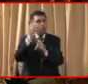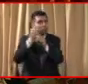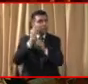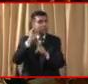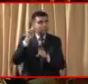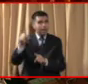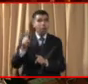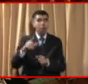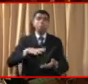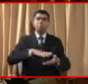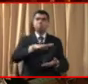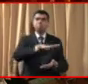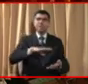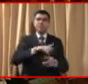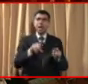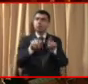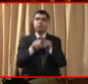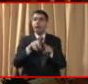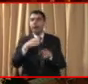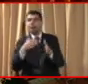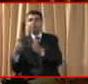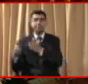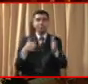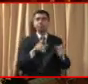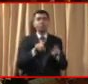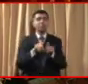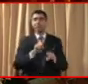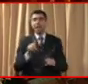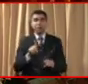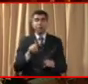الفلوس ما بانش بنفس الكيفيه اللي بانت فيها في جوي اخرين.